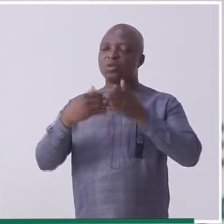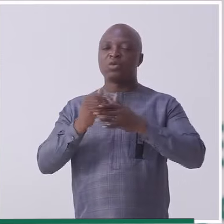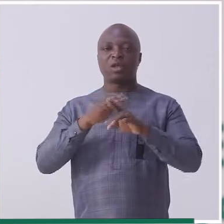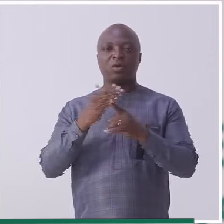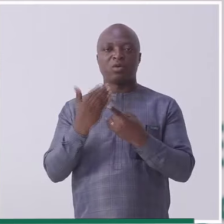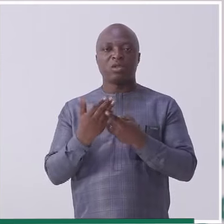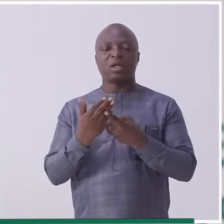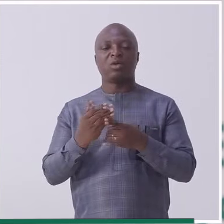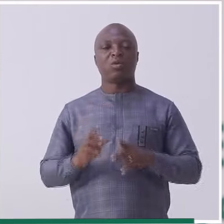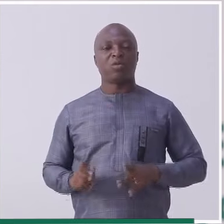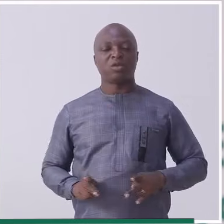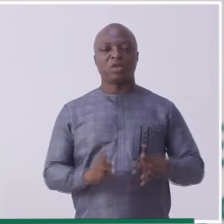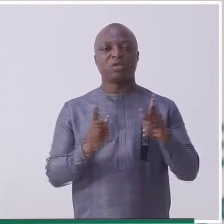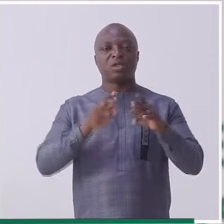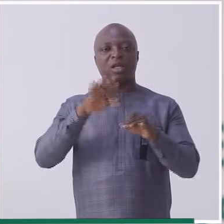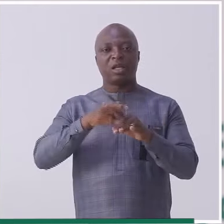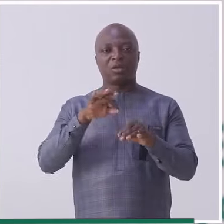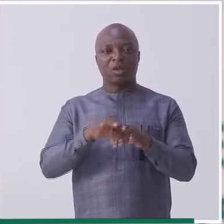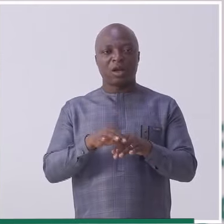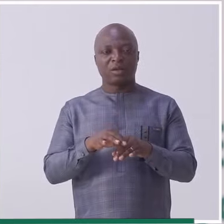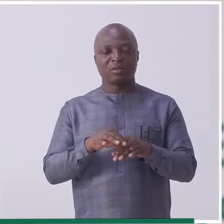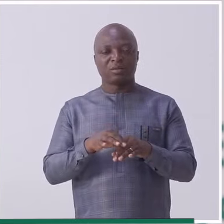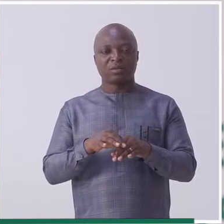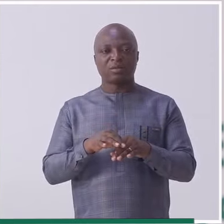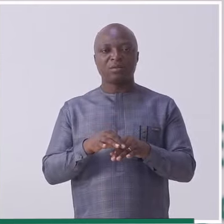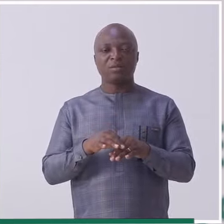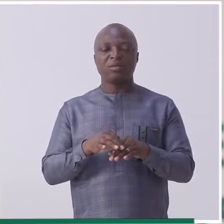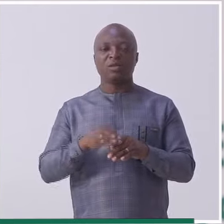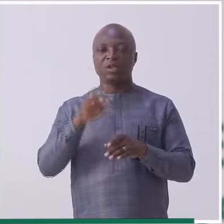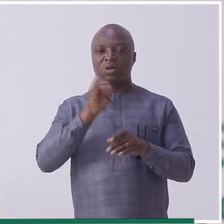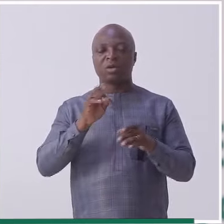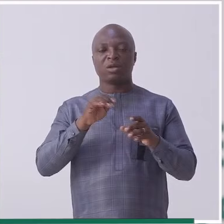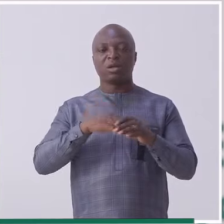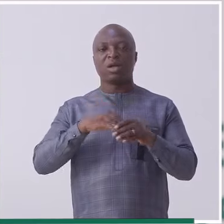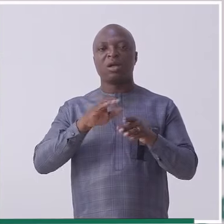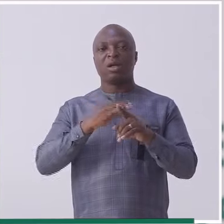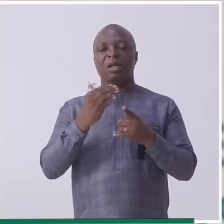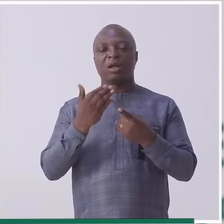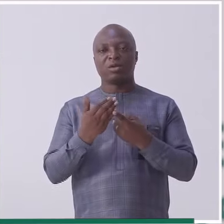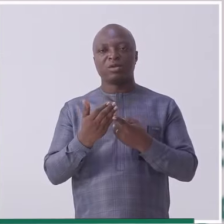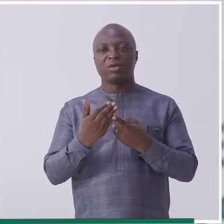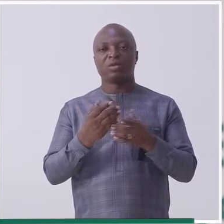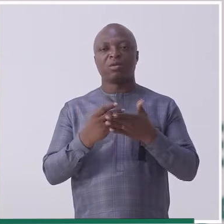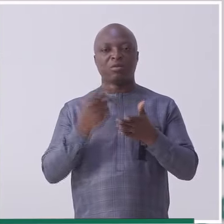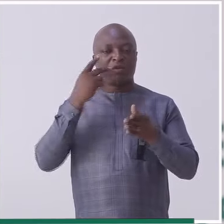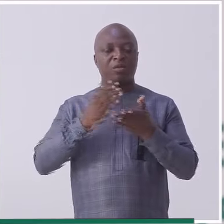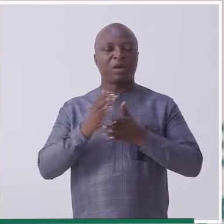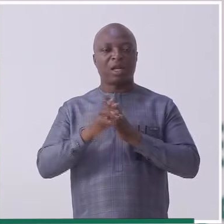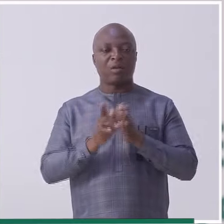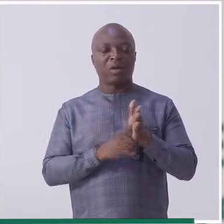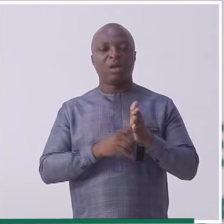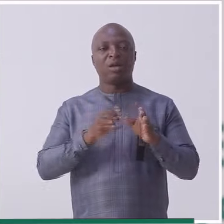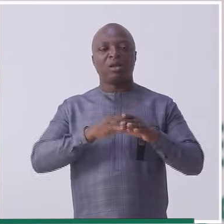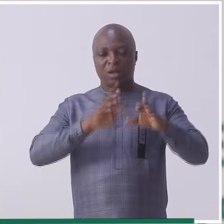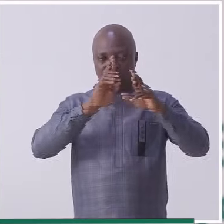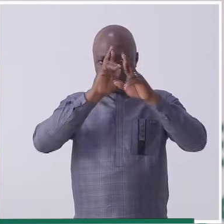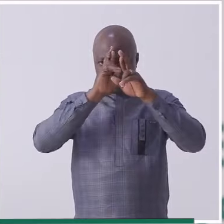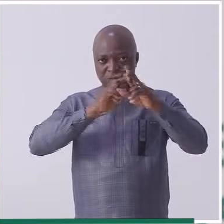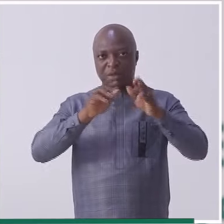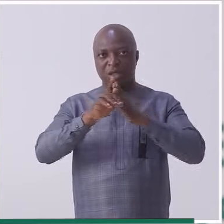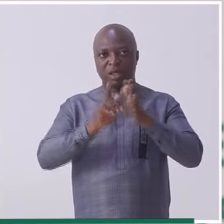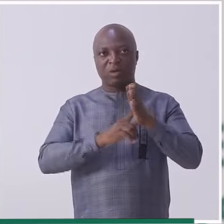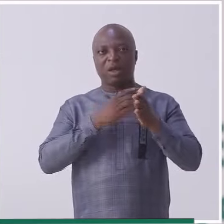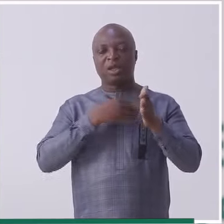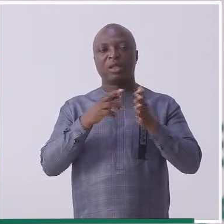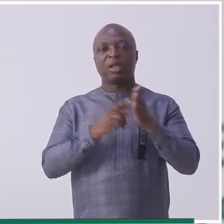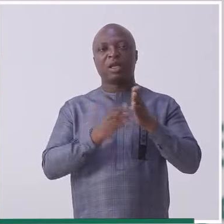concerne le processus électoral. Et donc, dans les conditions prévues par la loi, dans le respect des lois